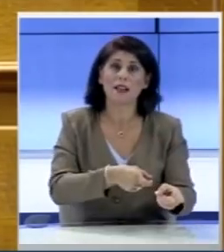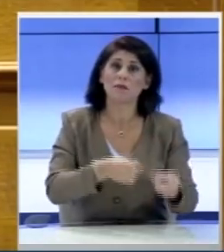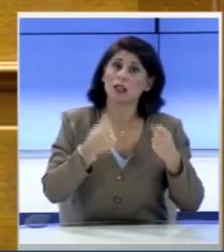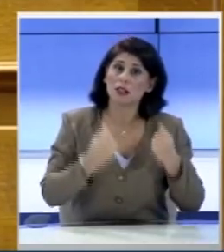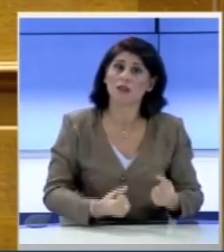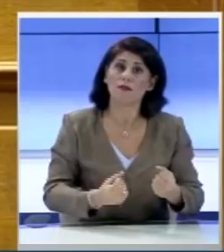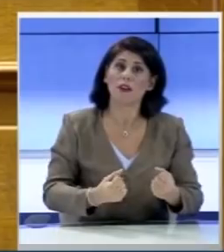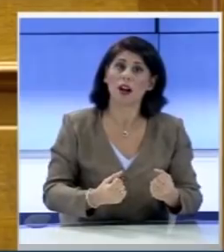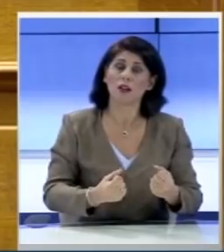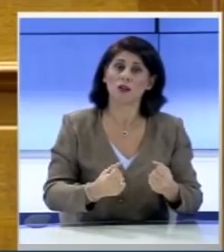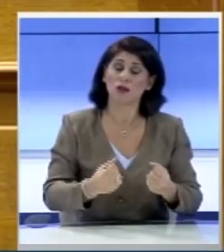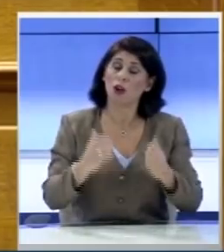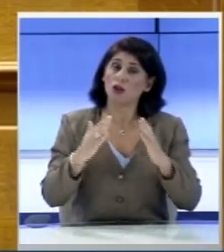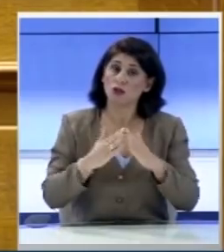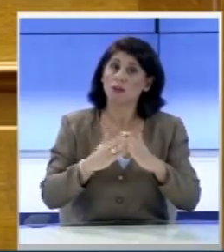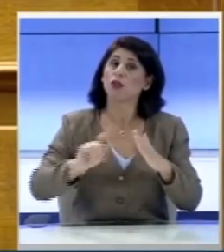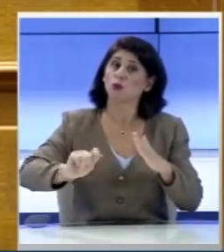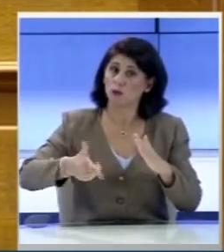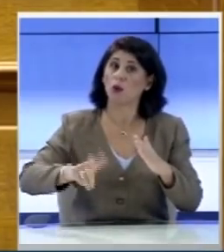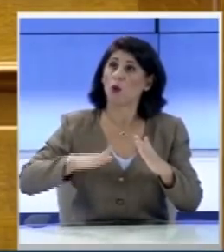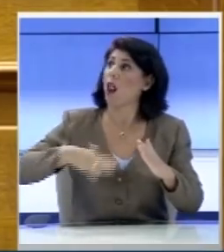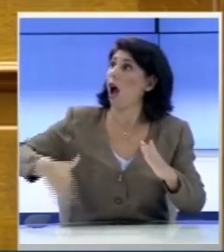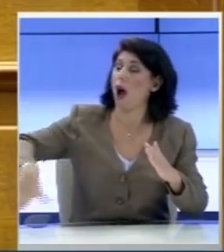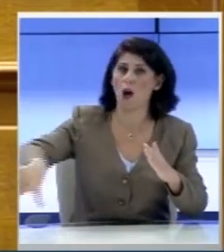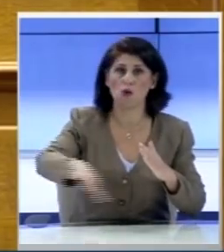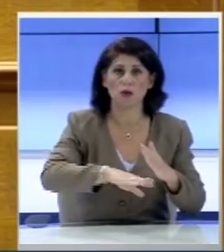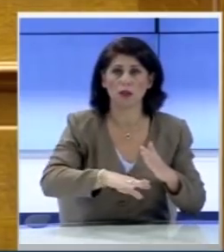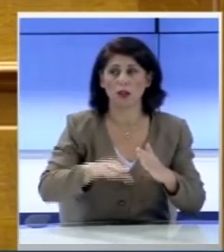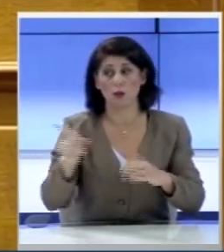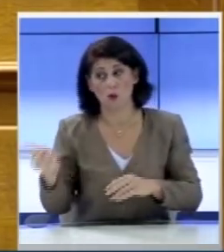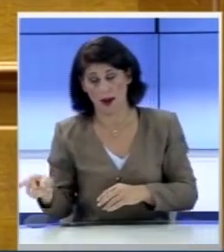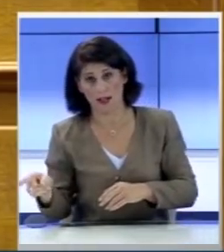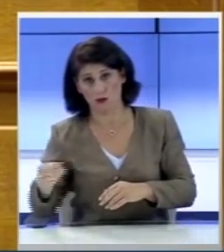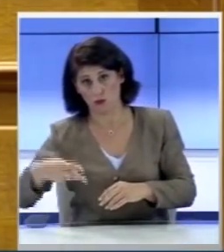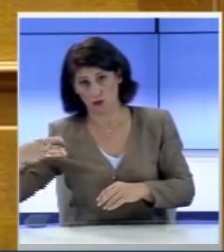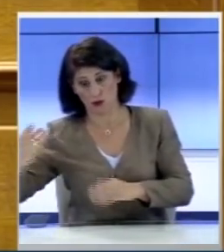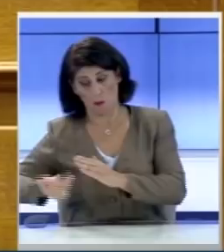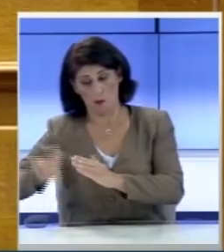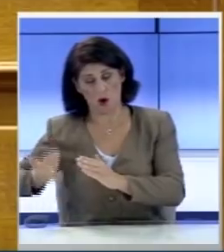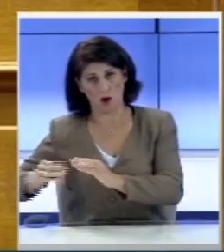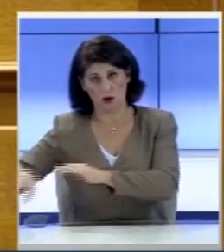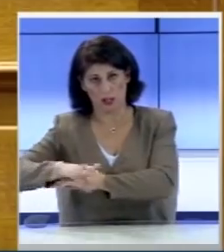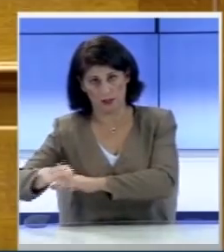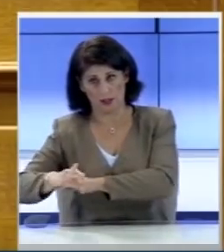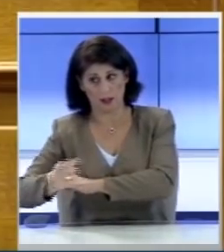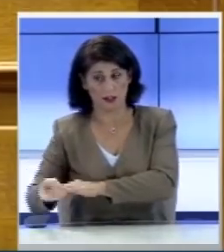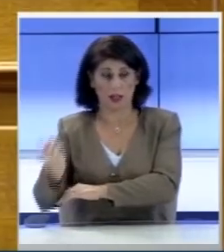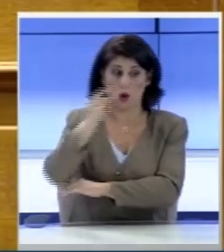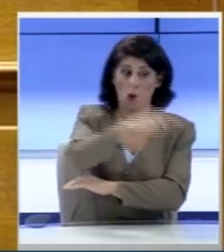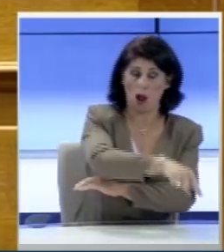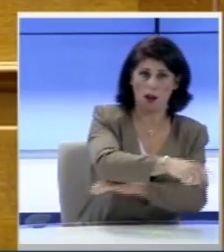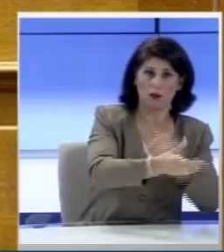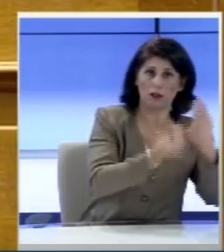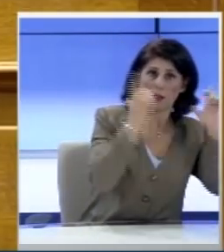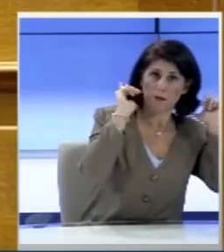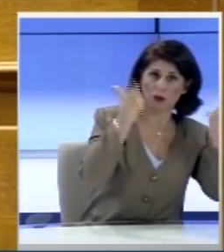της λαϊκής κατοικίας και περιουσίας που ο ένας, ο ΣΥΡΙΖΑ, προσχεδίασε και ο άλλος, η Νέα